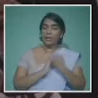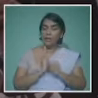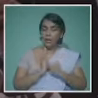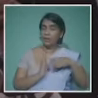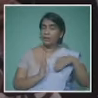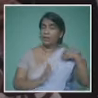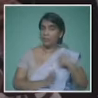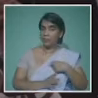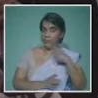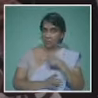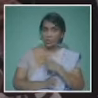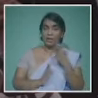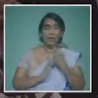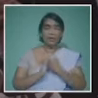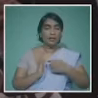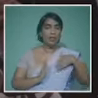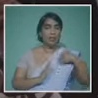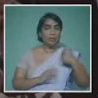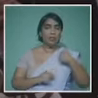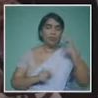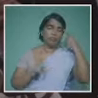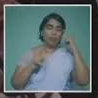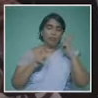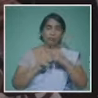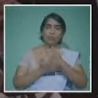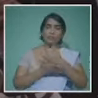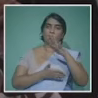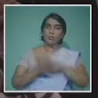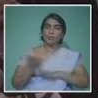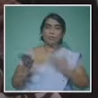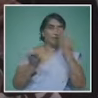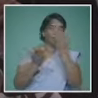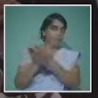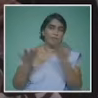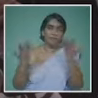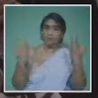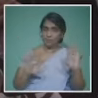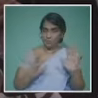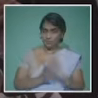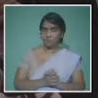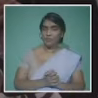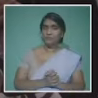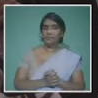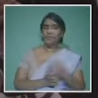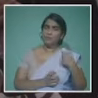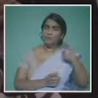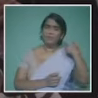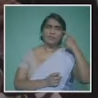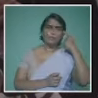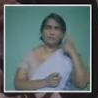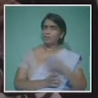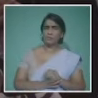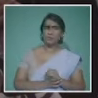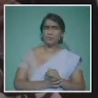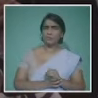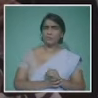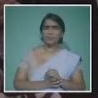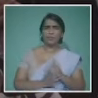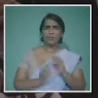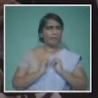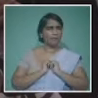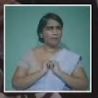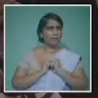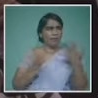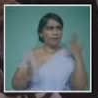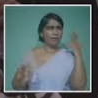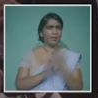නීතිපතිතුමාගෙන් නීතිපතිතුමාට ඒ සම්බන්ධයෙන් ලිපියක් දීලා තියෙනවායි කියලා. මම හිතනවා ඒක සම්පූර්ණයෙන් අනවශ්‍ය